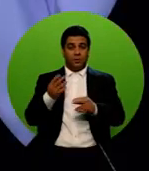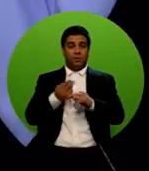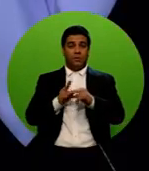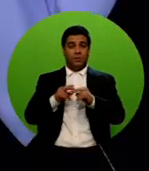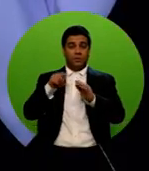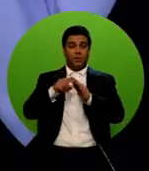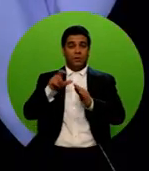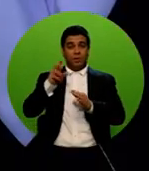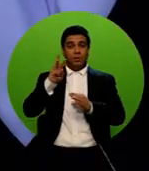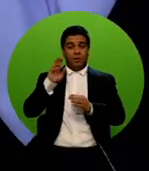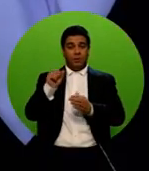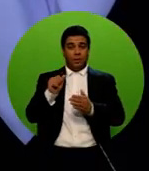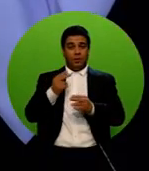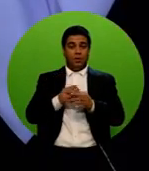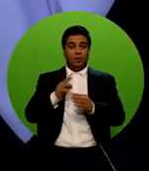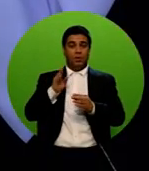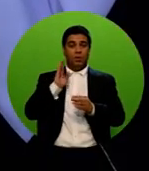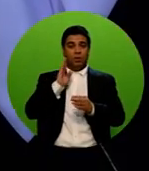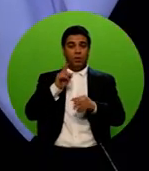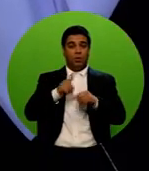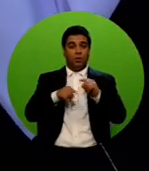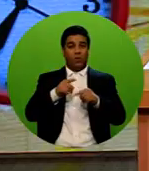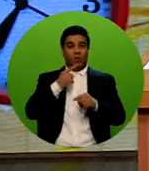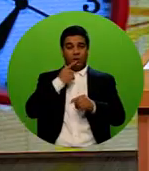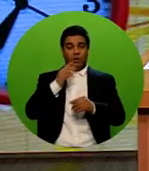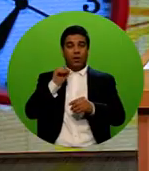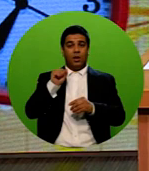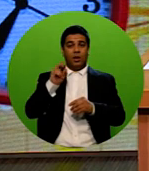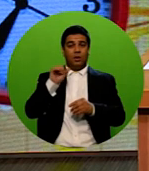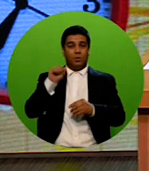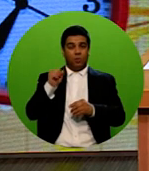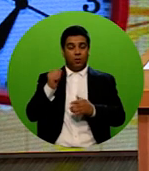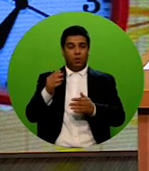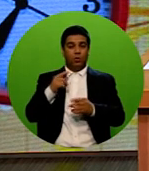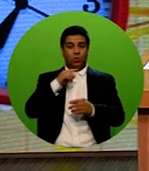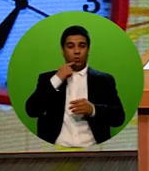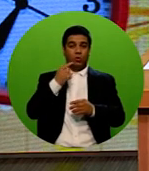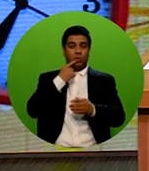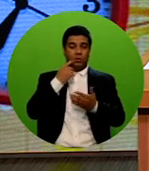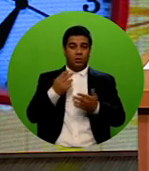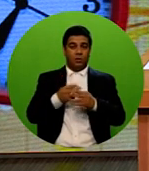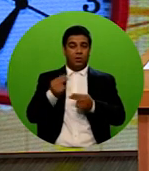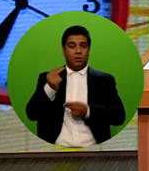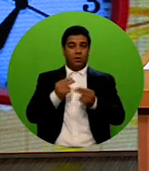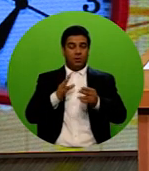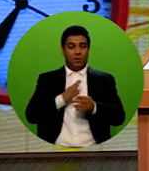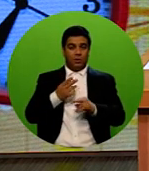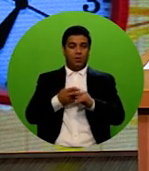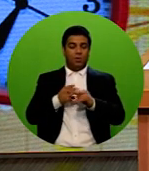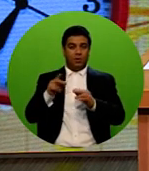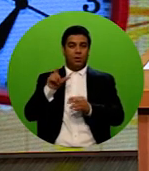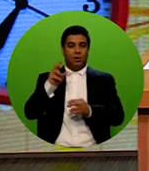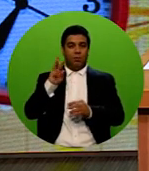Mana bu emblemada ona tili adabiyot yoki rus tili fanlari uchun chizilgan